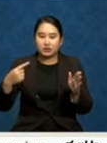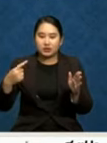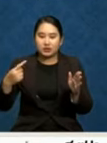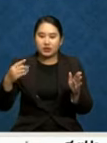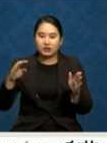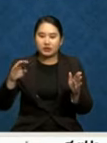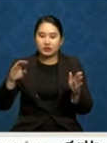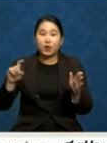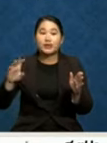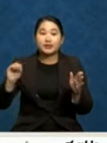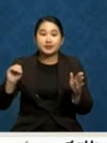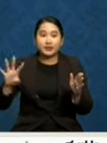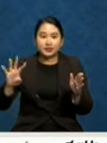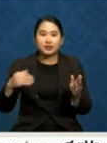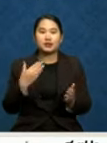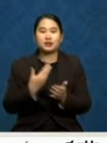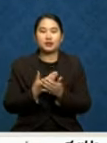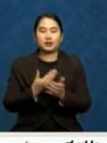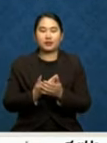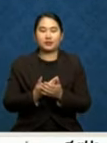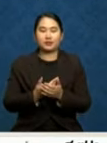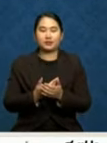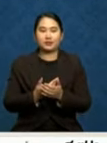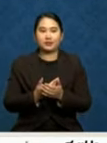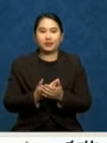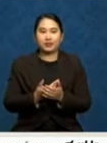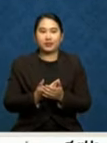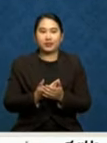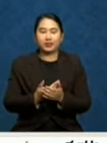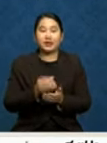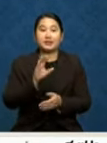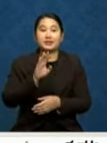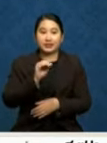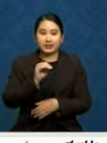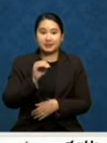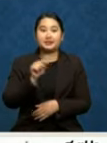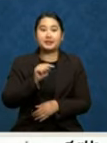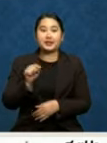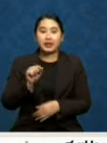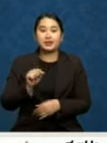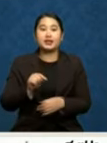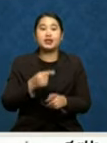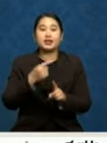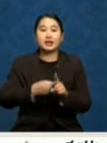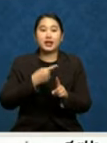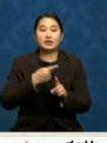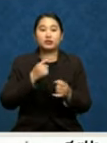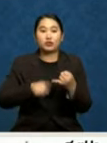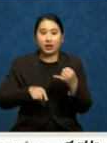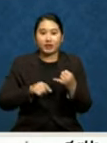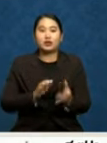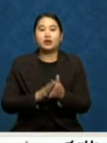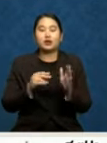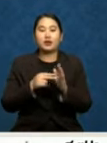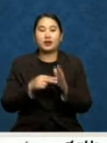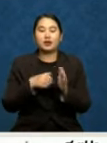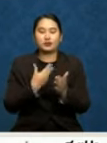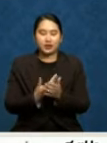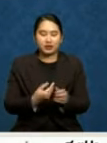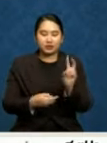144เดือนนะครับก็ได้ให้ได้รับเงินทุนเลี้ยงชีพร้อยละ40ของเงินประจำตำแหน่งเดือนสุดท้ายก็จะตกที่